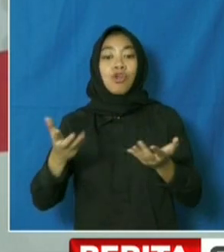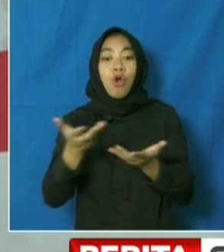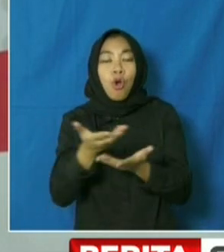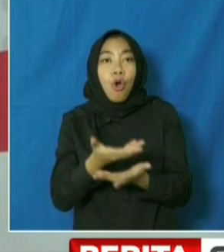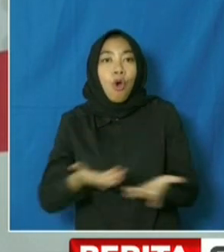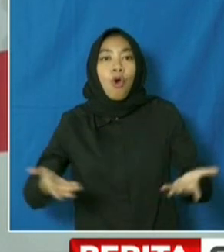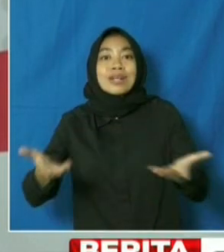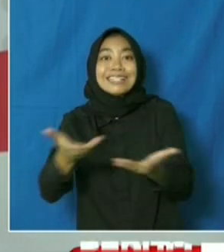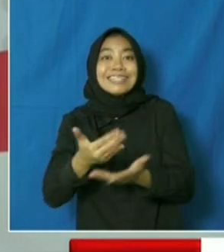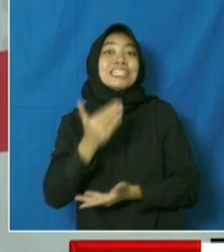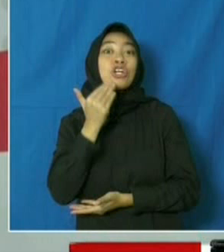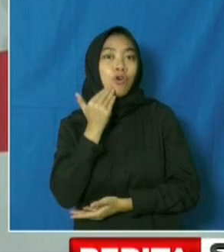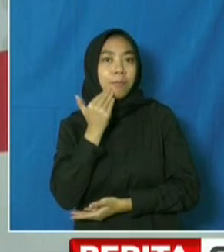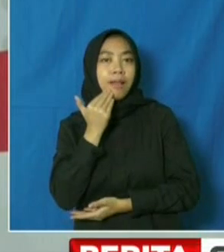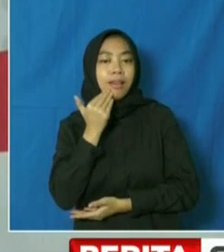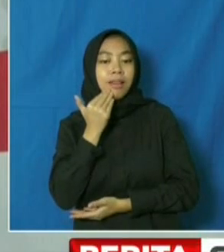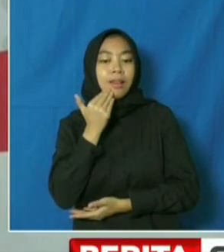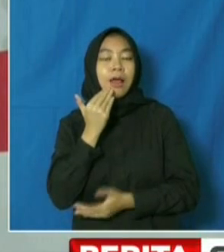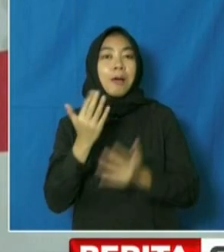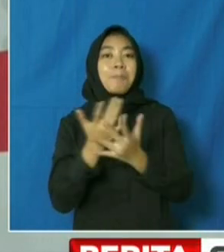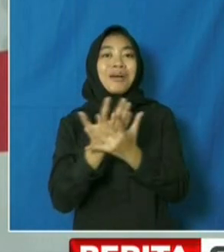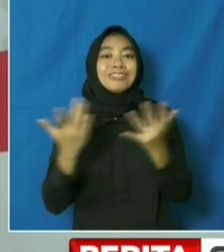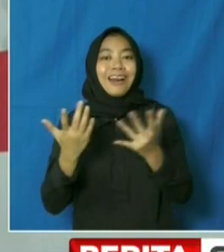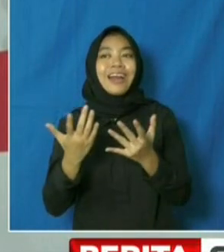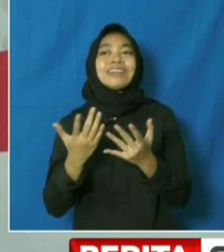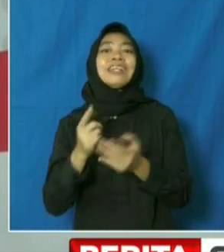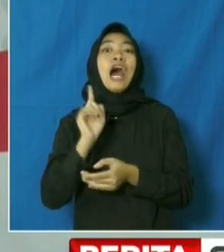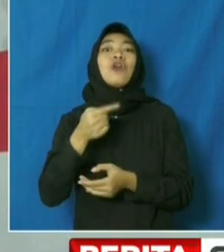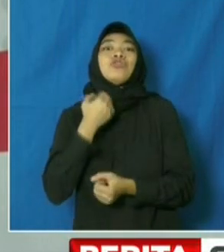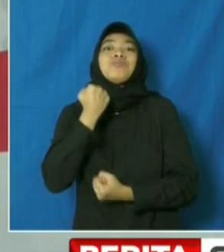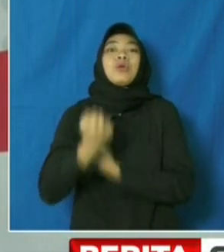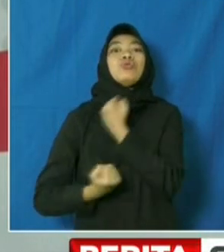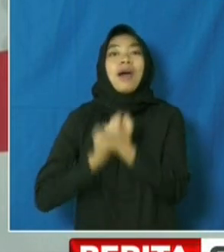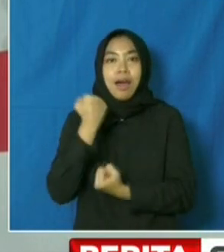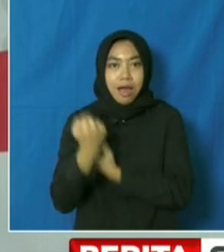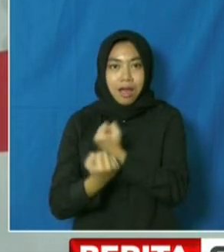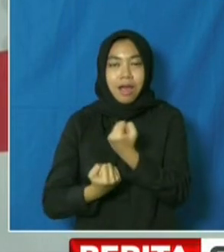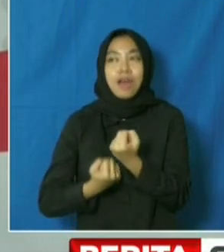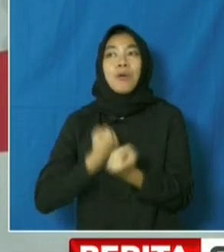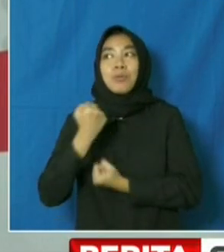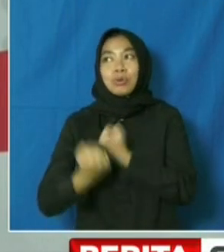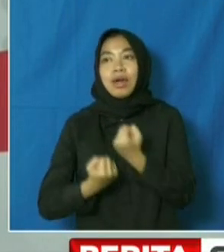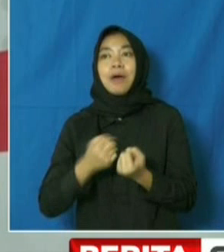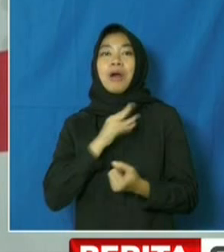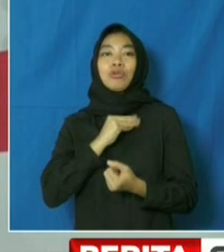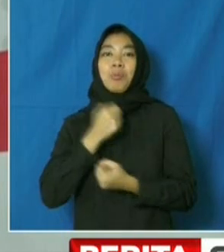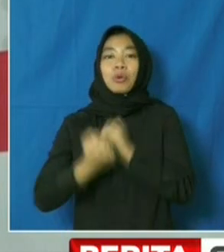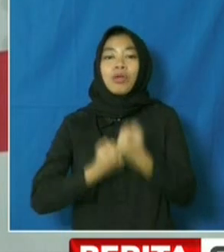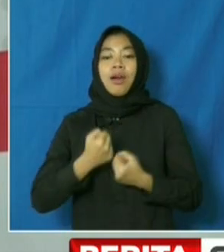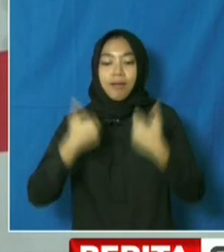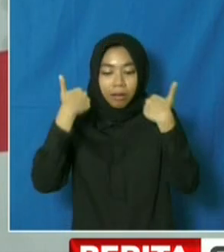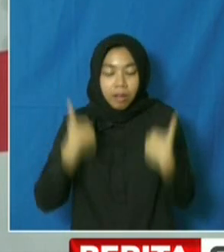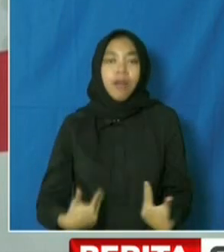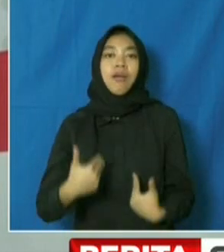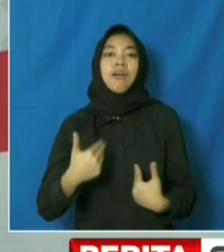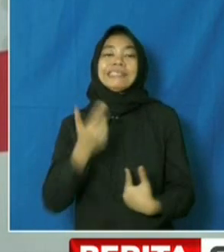semua memiliki tanggungjawab dan juga kewajiban untuk ikhtiar melakukan aktivitas yang menjaga kesehatan dan